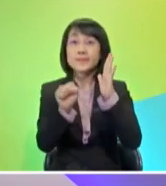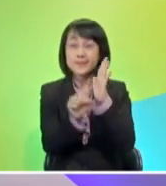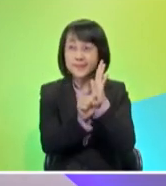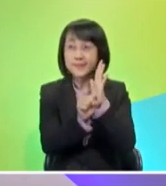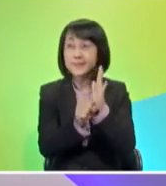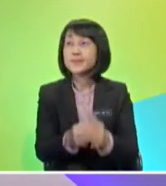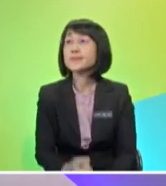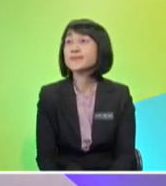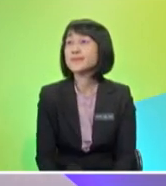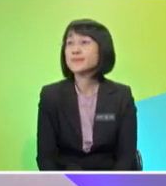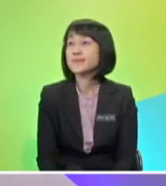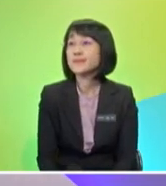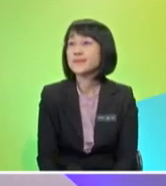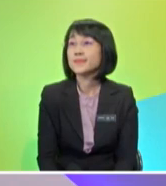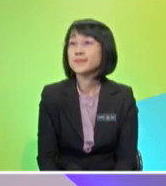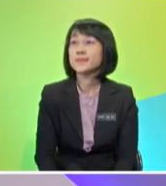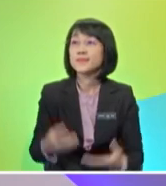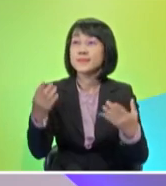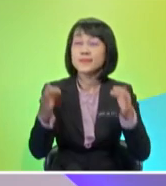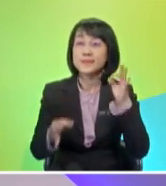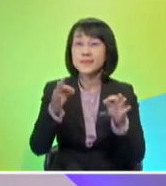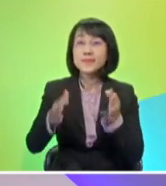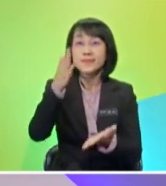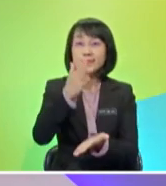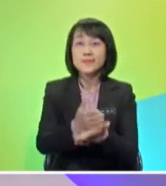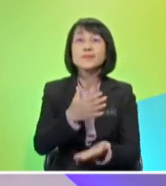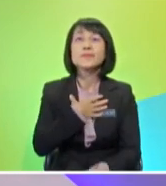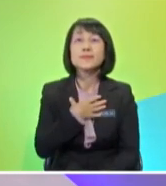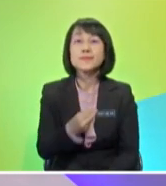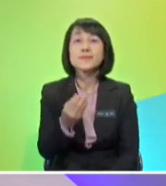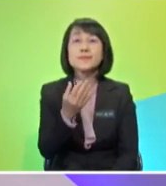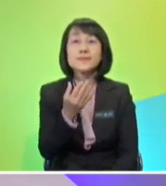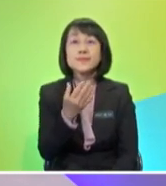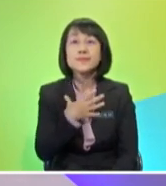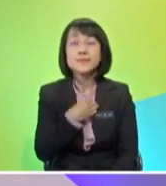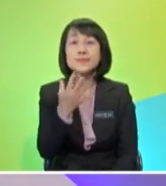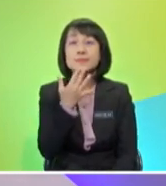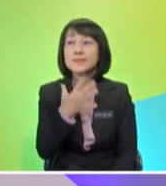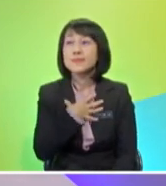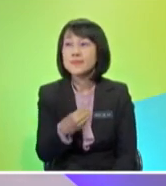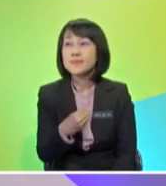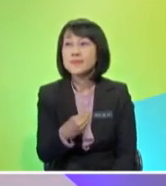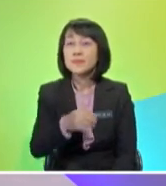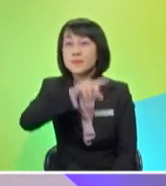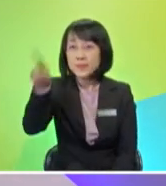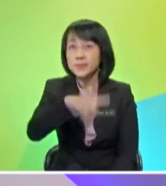berhenti kepada berwarna putih dan berwarna krim ni, maka murid kita akan pusing lagi